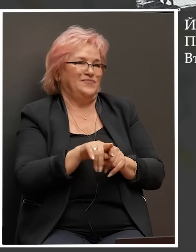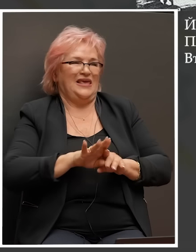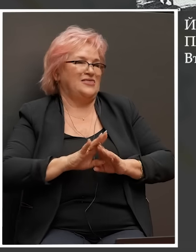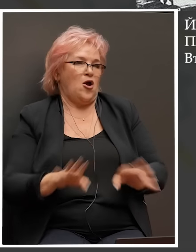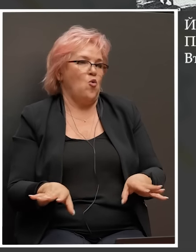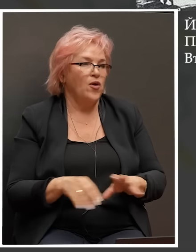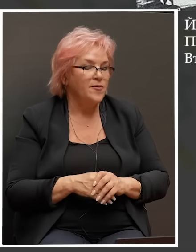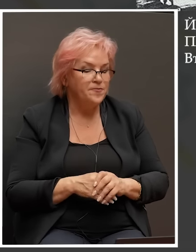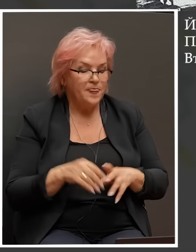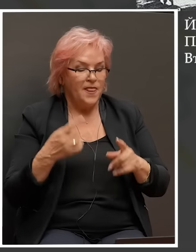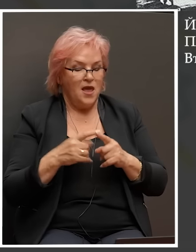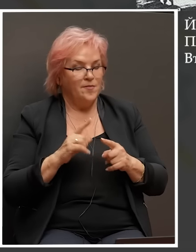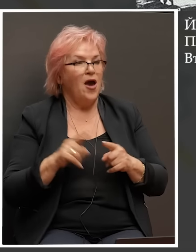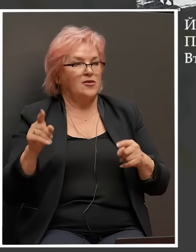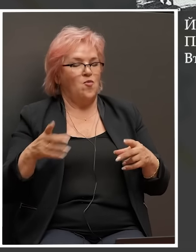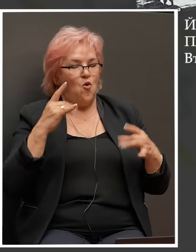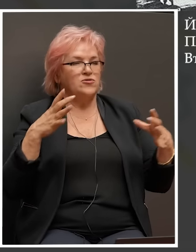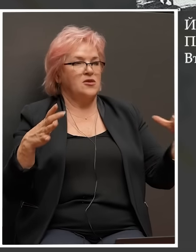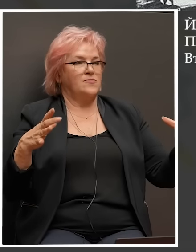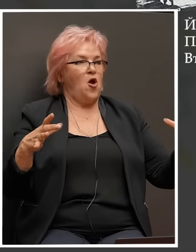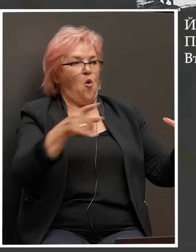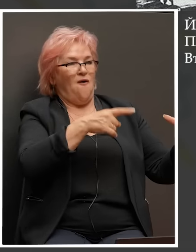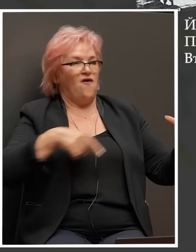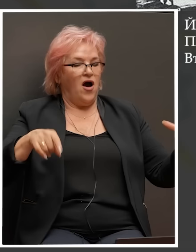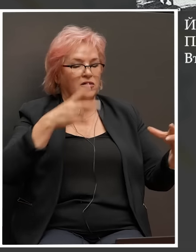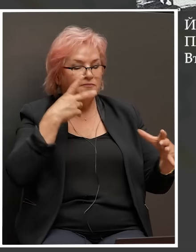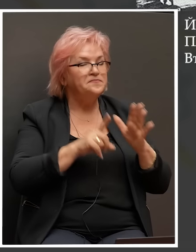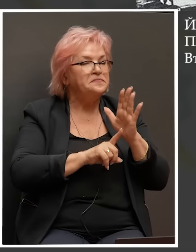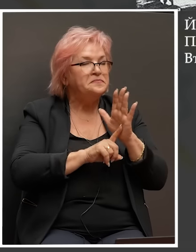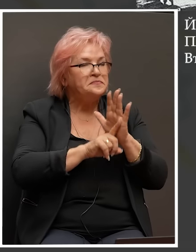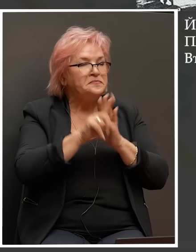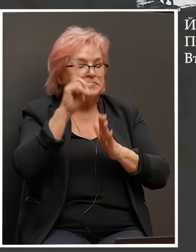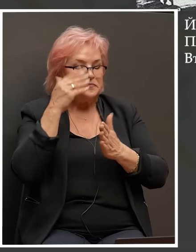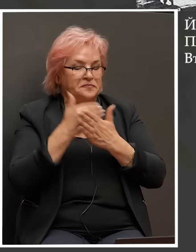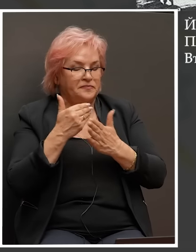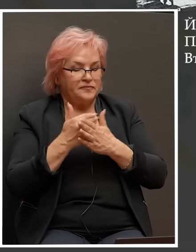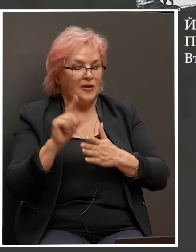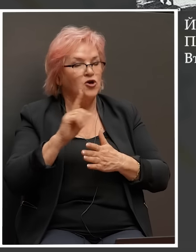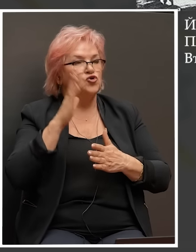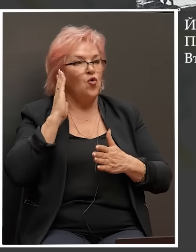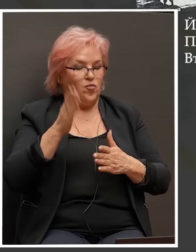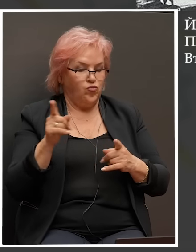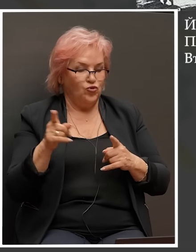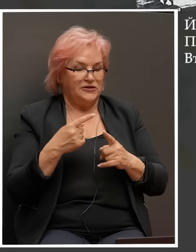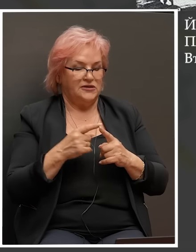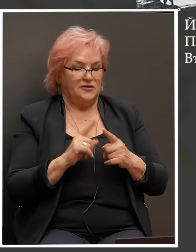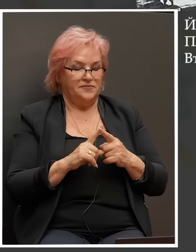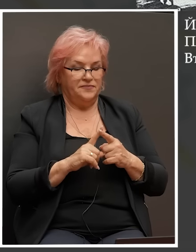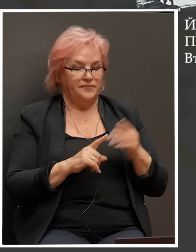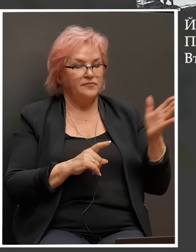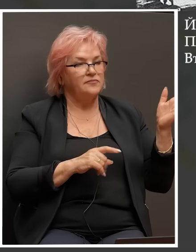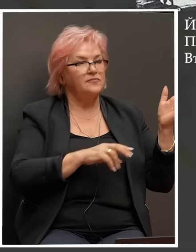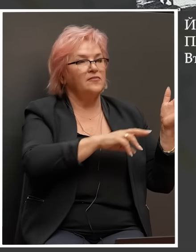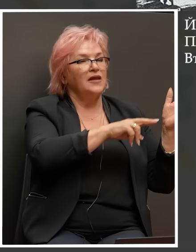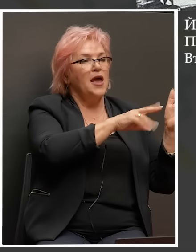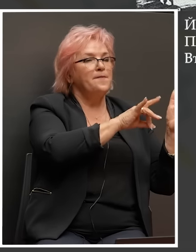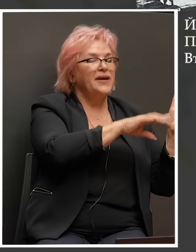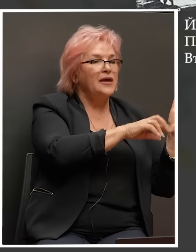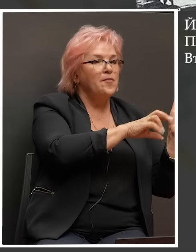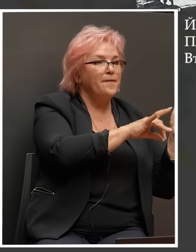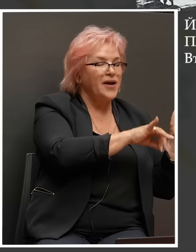такой. Что я имею в виду? Вы видите, первоначально предполагалось, что будет прима брача, секонда брача и терца